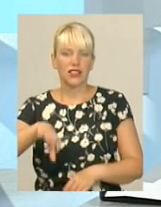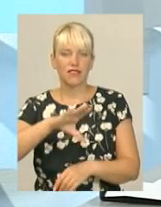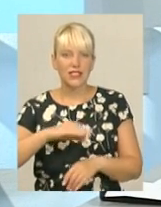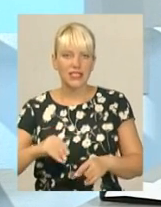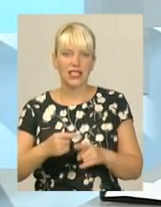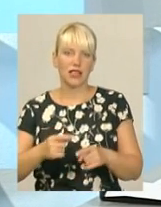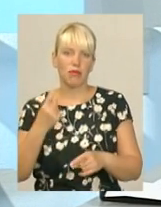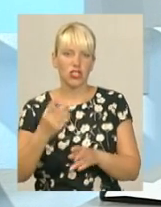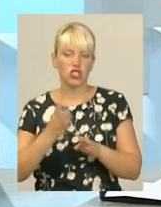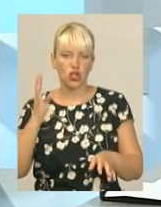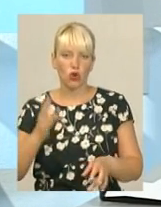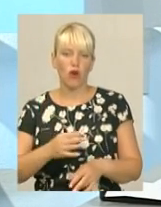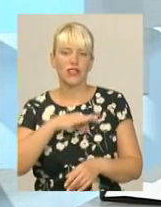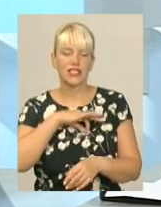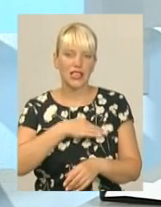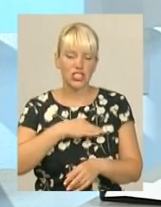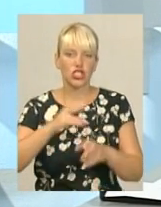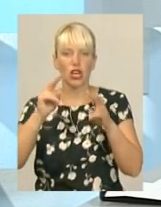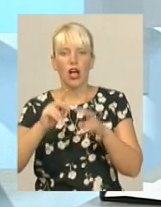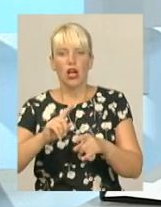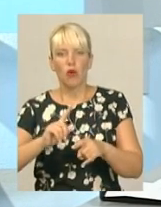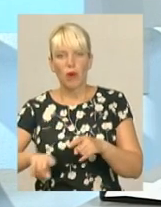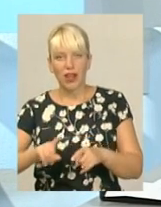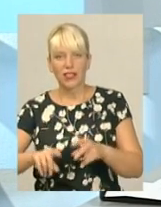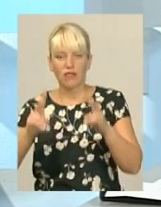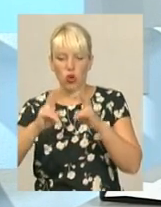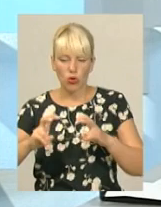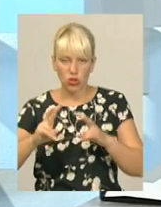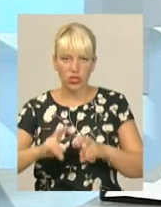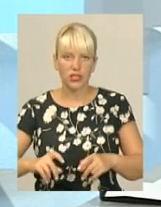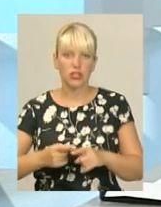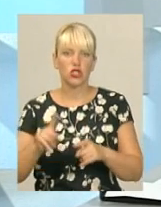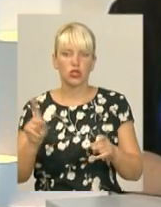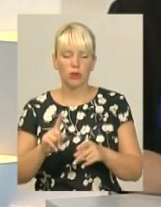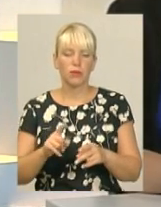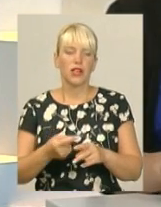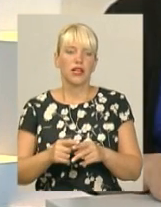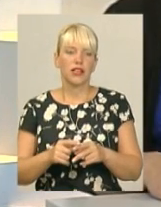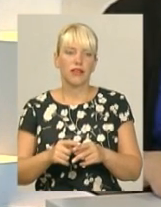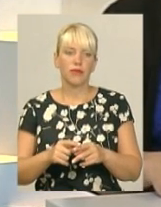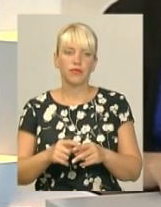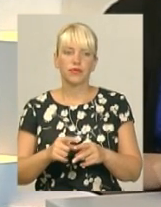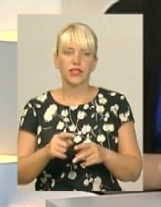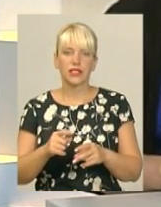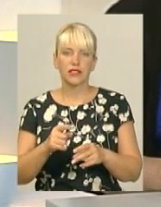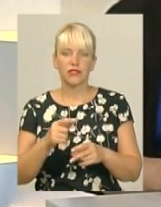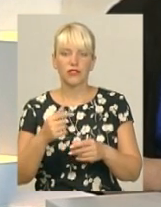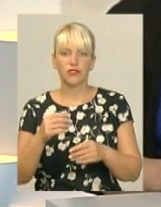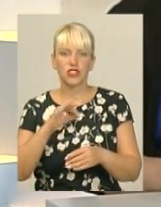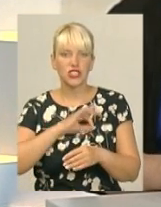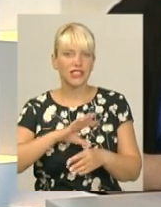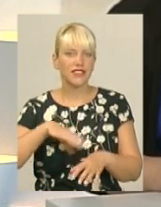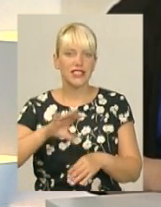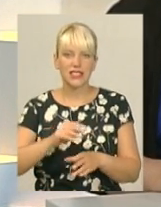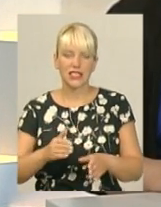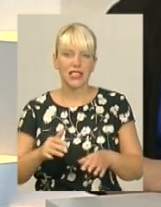необхідних слідчих оперативно-розшукових заходів для того, щоб відшкодувати заподіяну шкоду, для того, щоб вжити всіх заходів